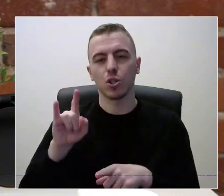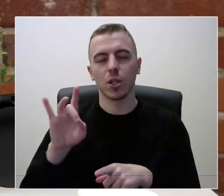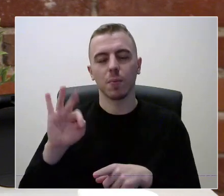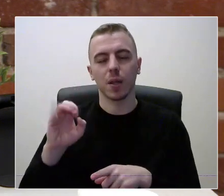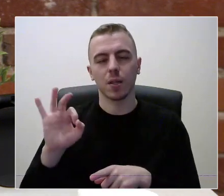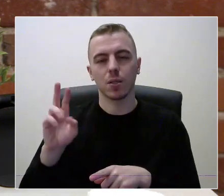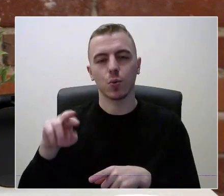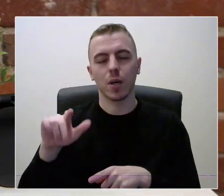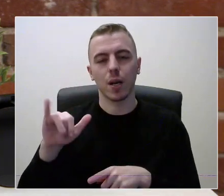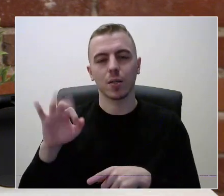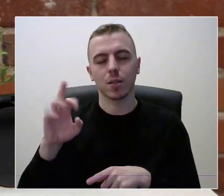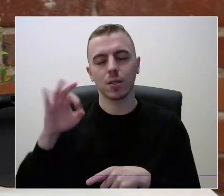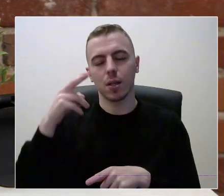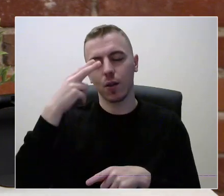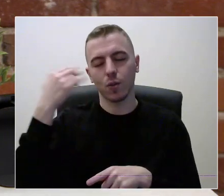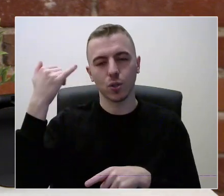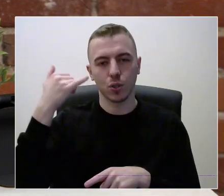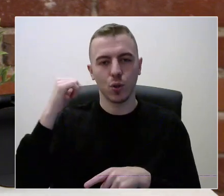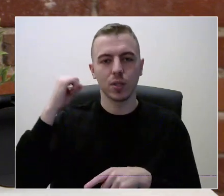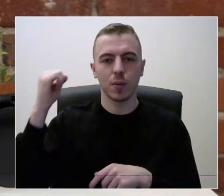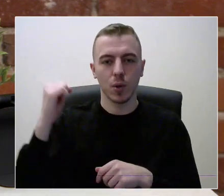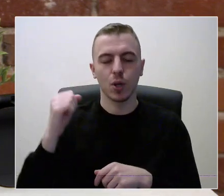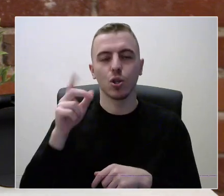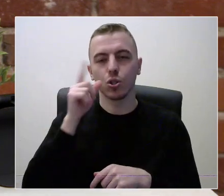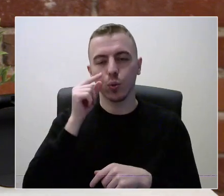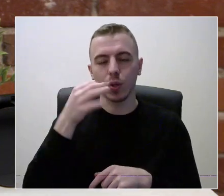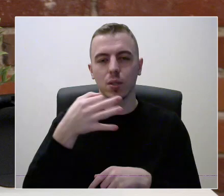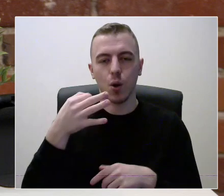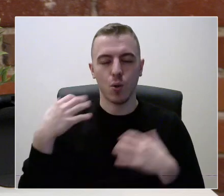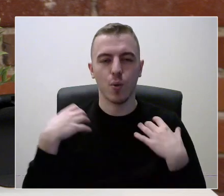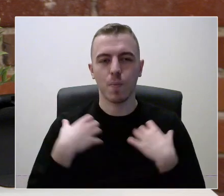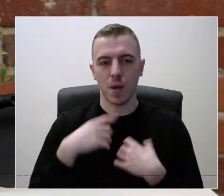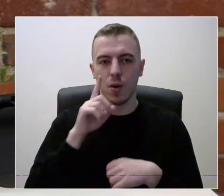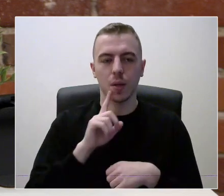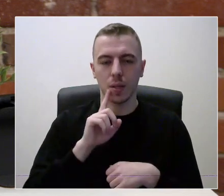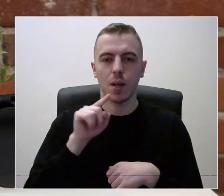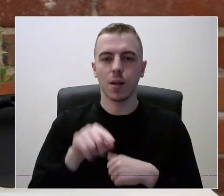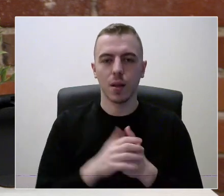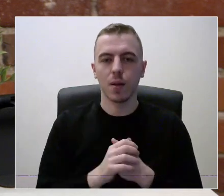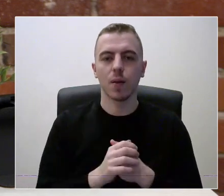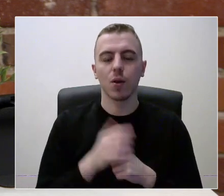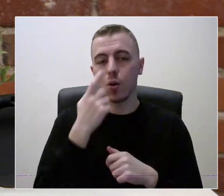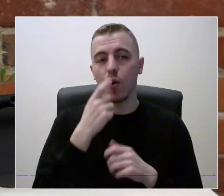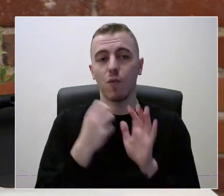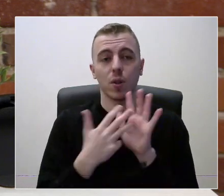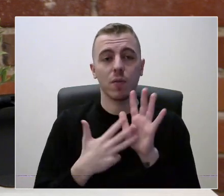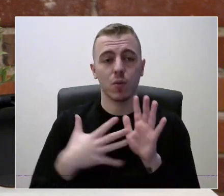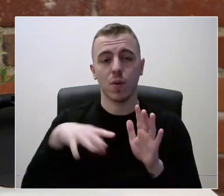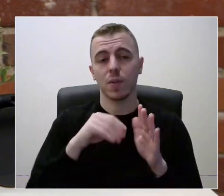krikščionių demokratai, Šilutės rajono kandidatai į merus. Kovo 19 dieną būkite